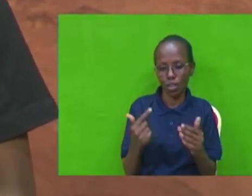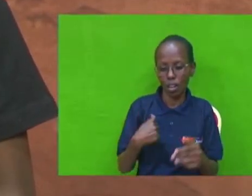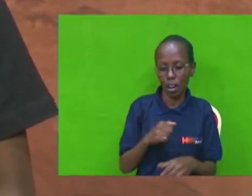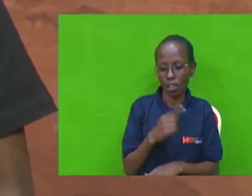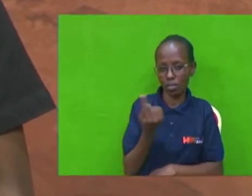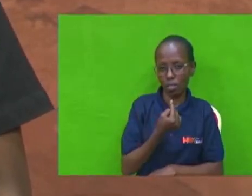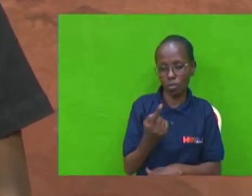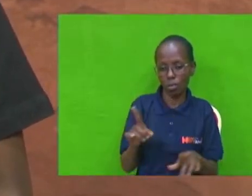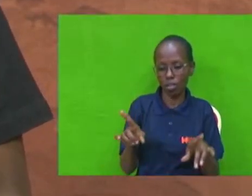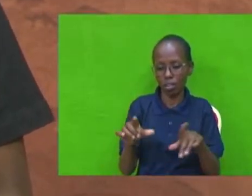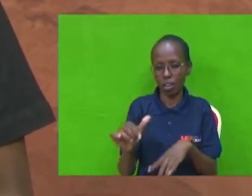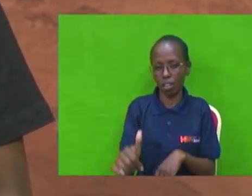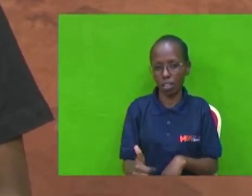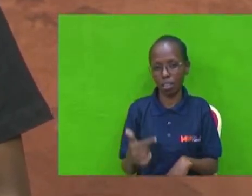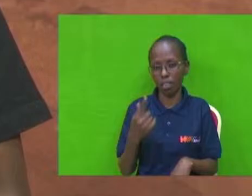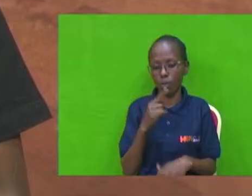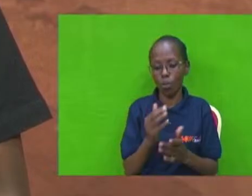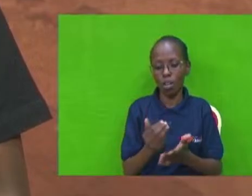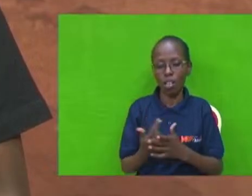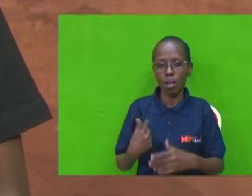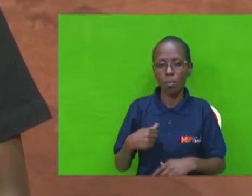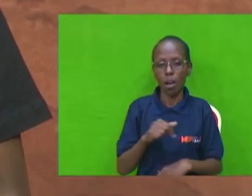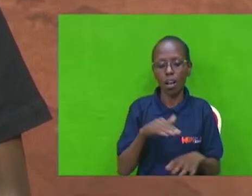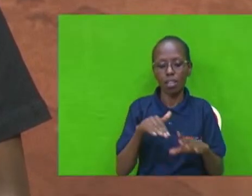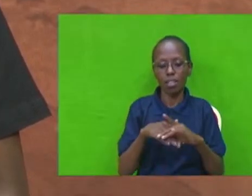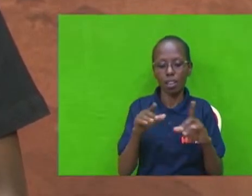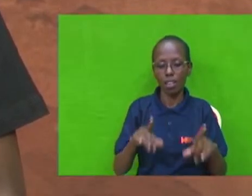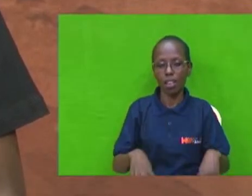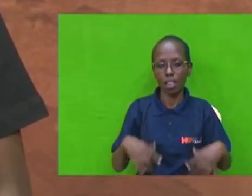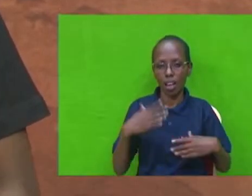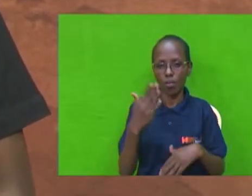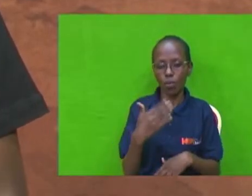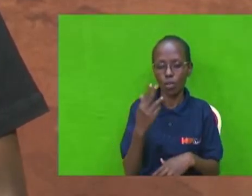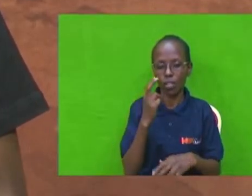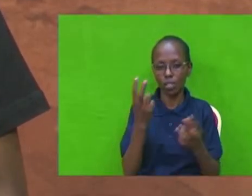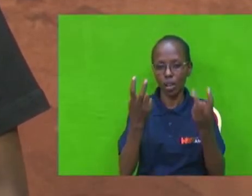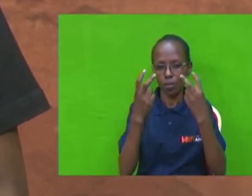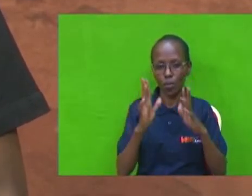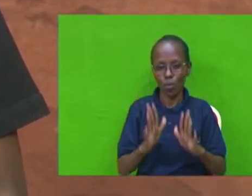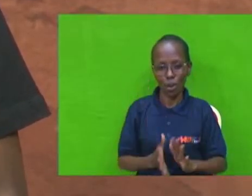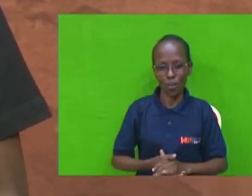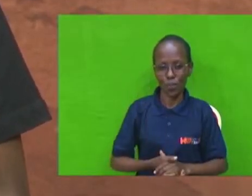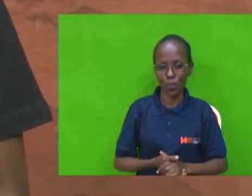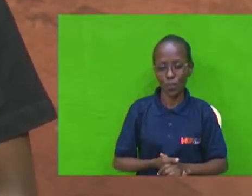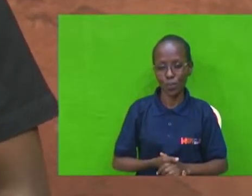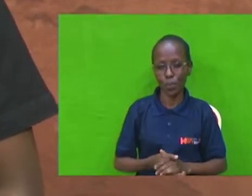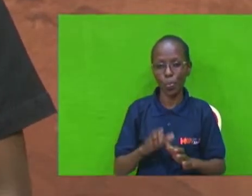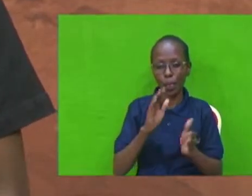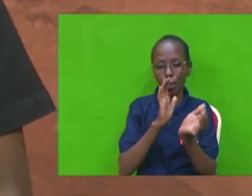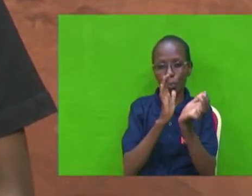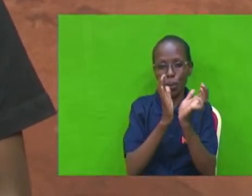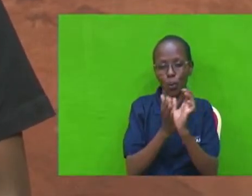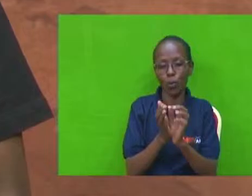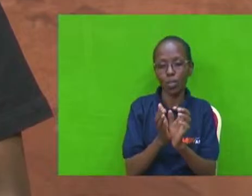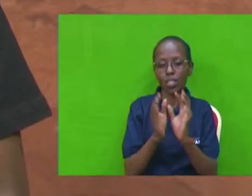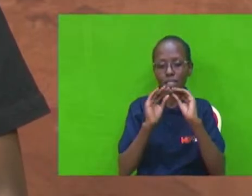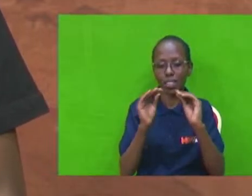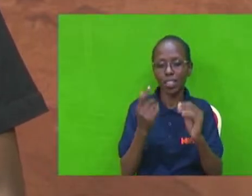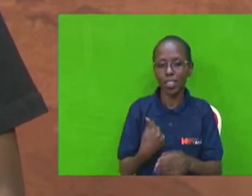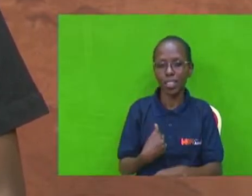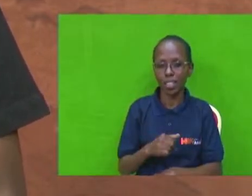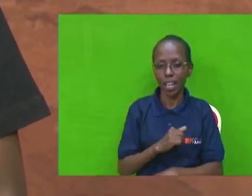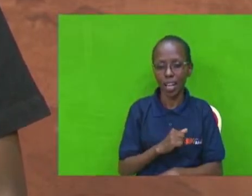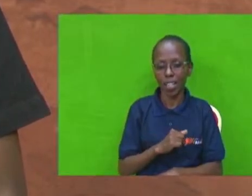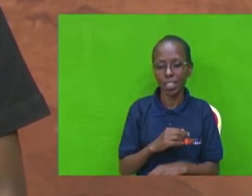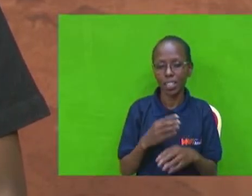na pia wale ambao wanatusaidia katika maisha ya kila siku. Mpenzi mtazamaji, Paulo anatufundisha